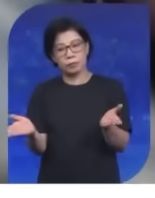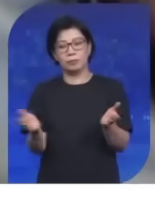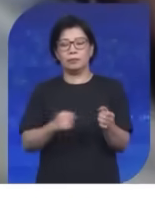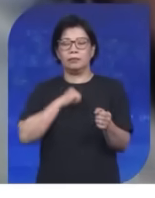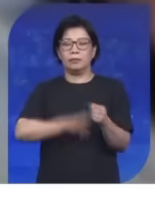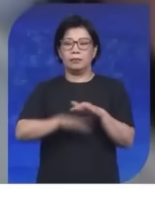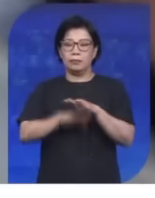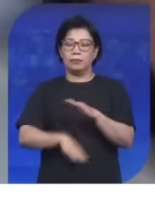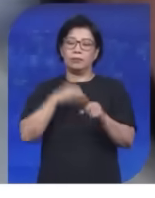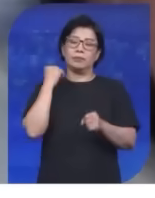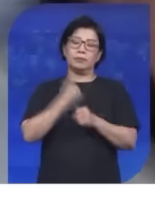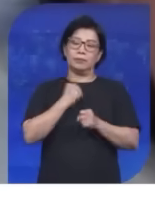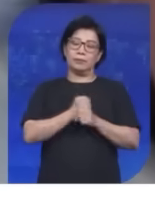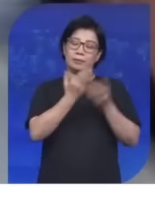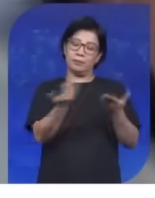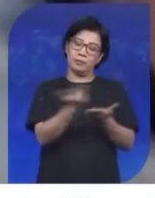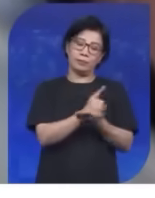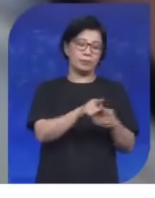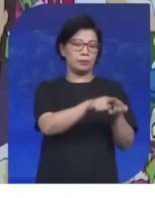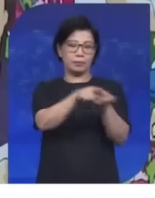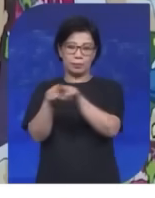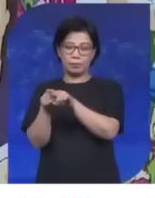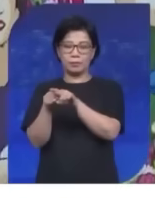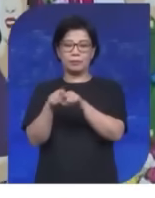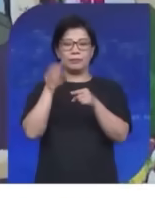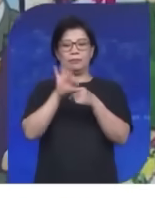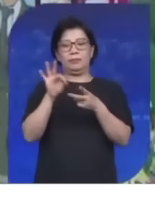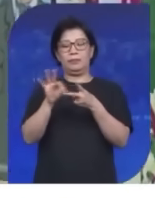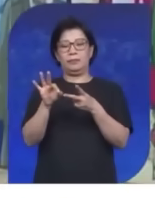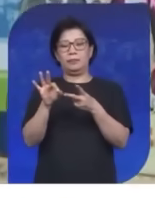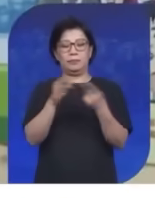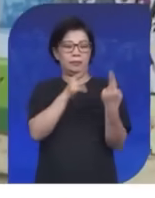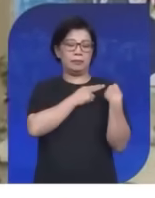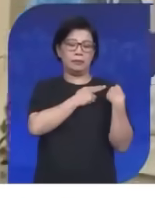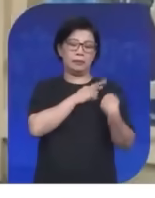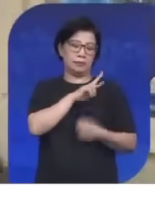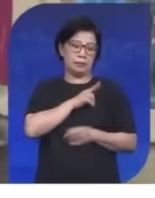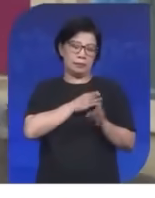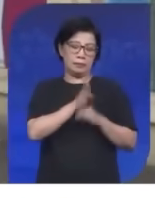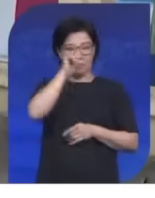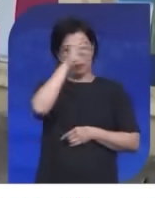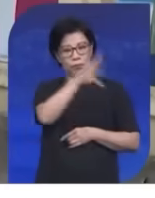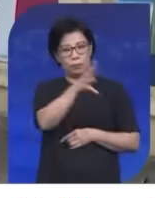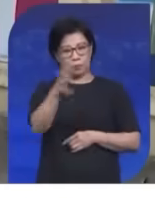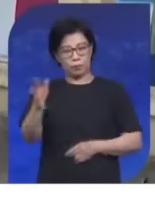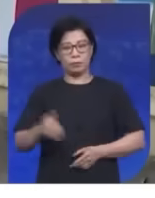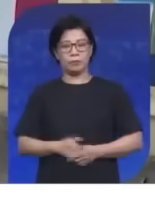thấp thực hiện. Đây chính là giải pháp đồng bộ và toàn diện cho vấn đề, không chỉ là trách nhiệm riêng của ngành y tế.